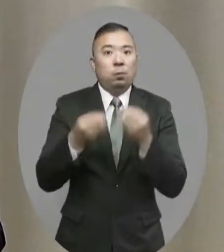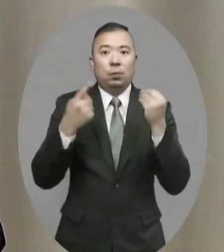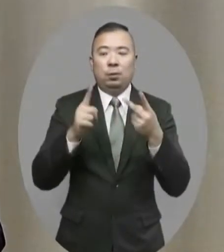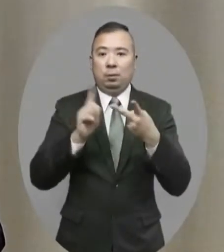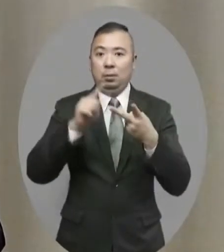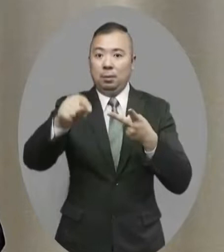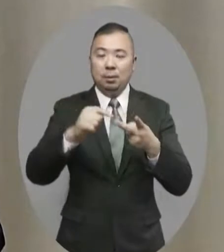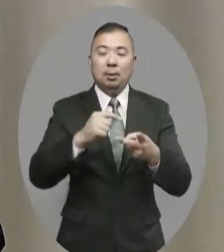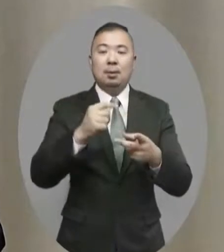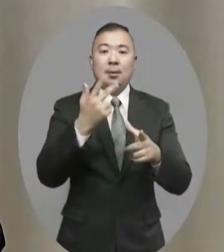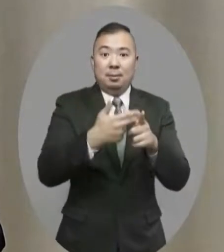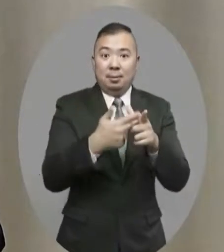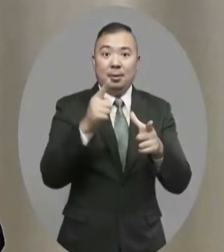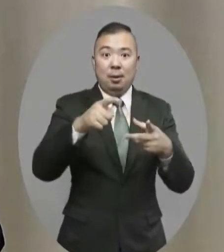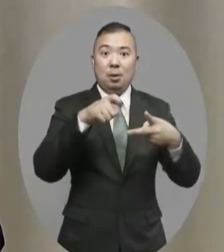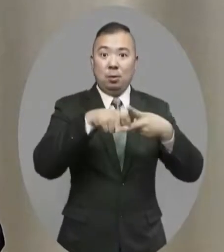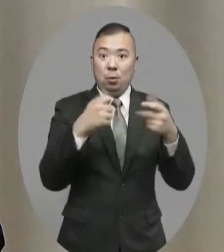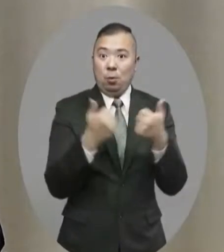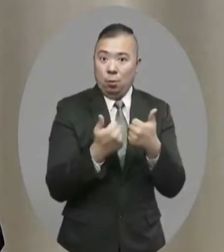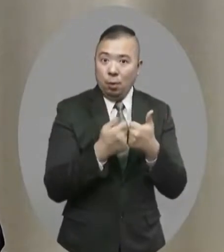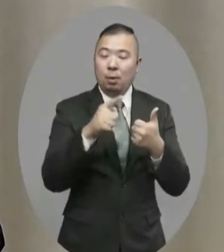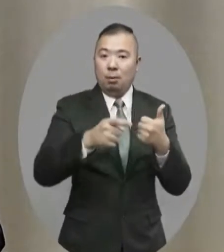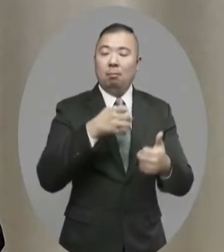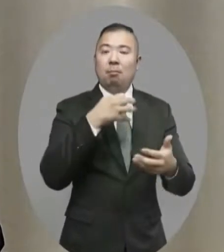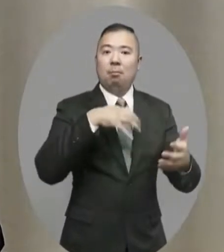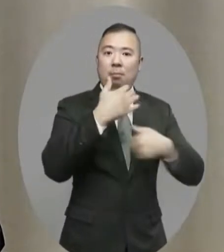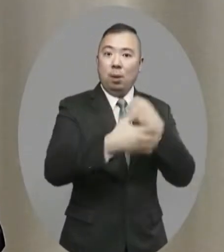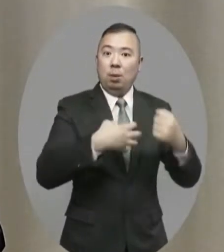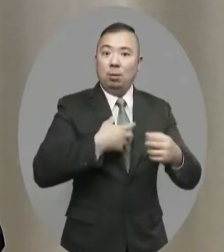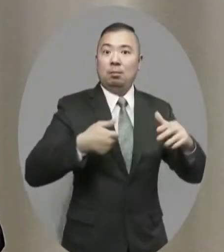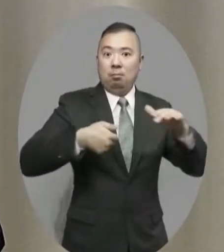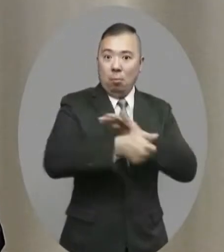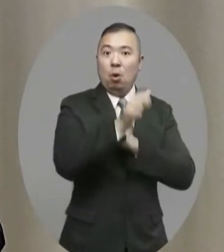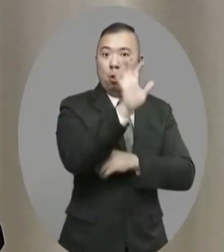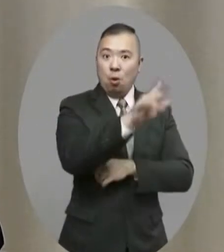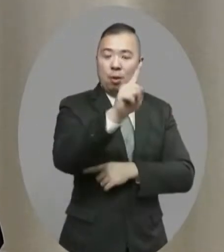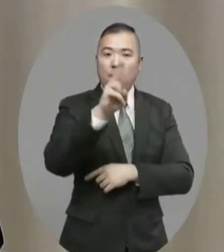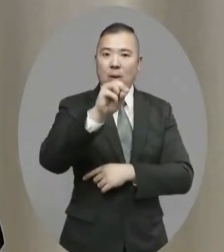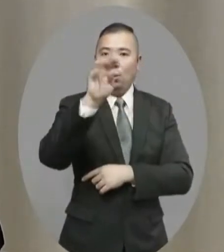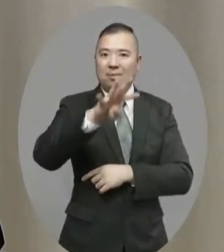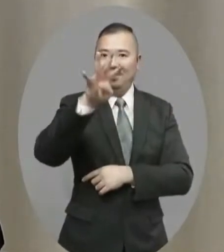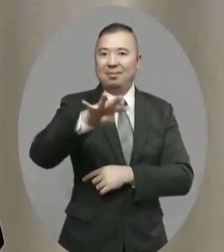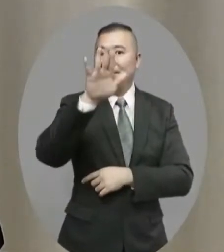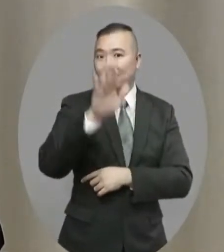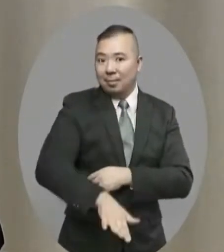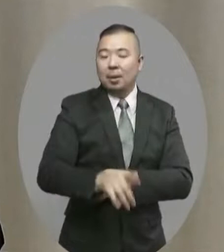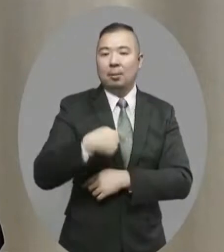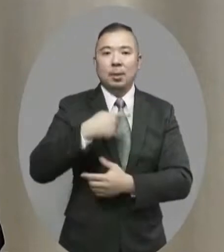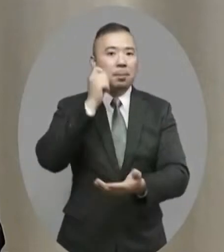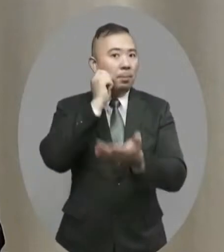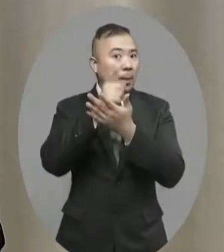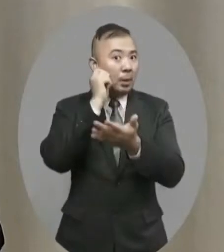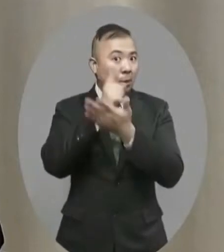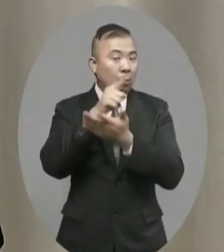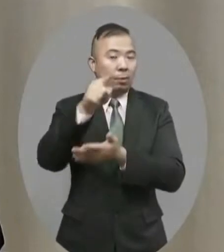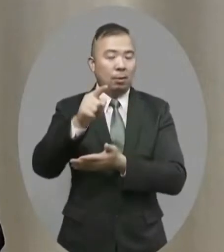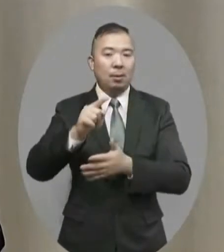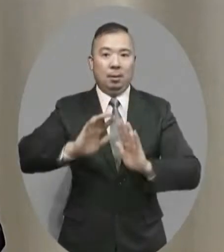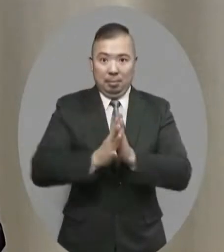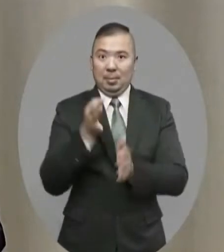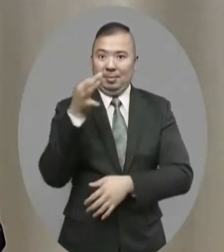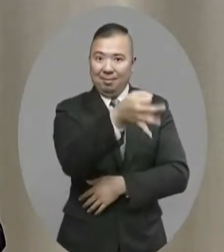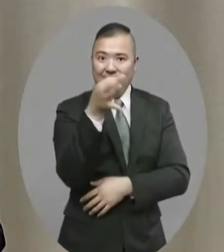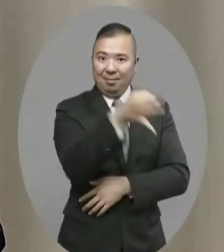保，而且投保薪资是在24000元以下的，那么我们将给予每个月现金补助